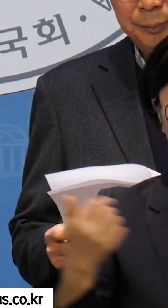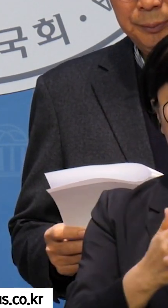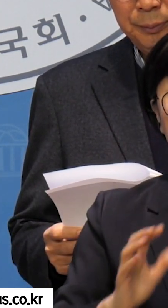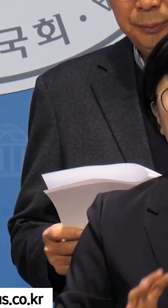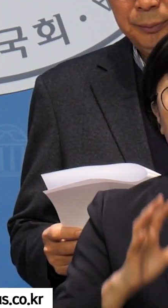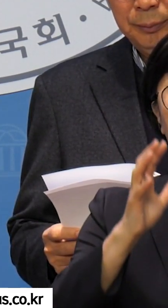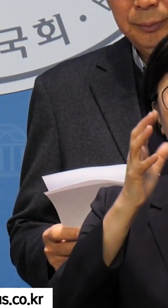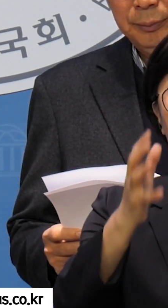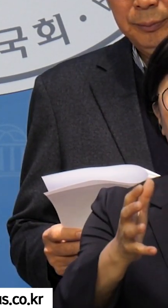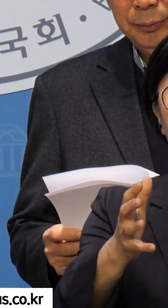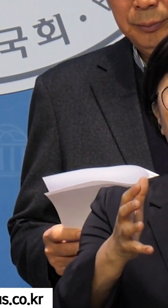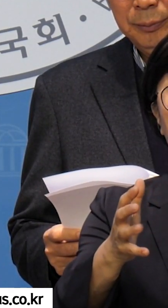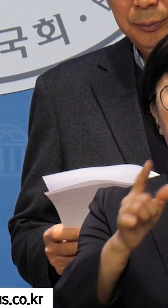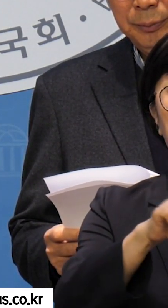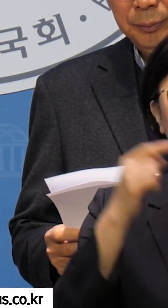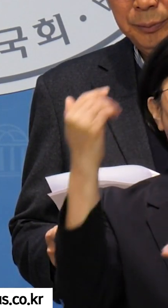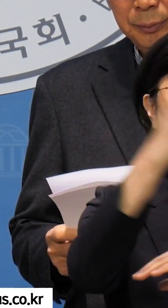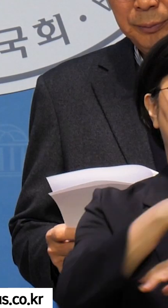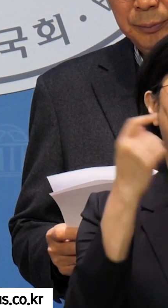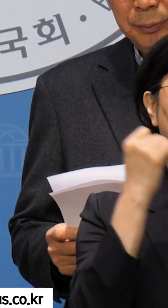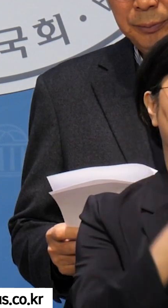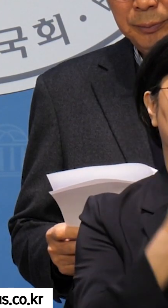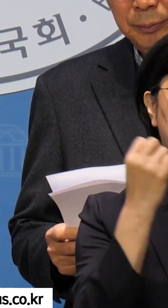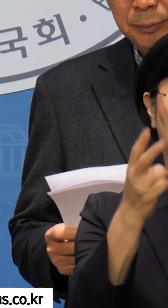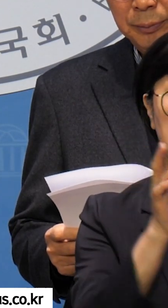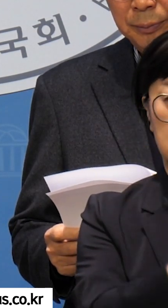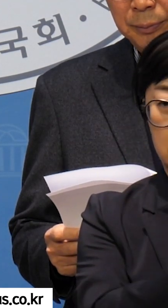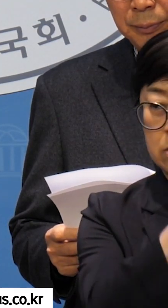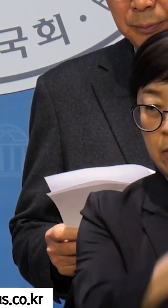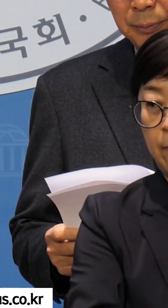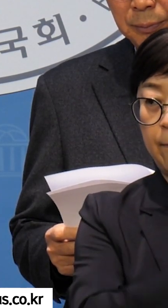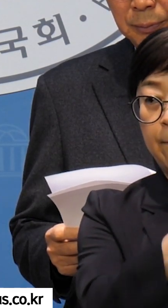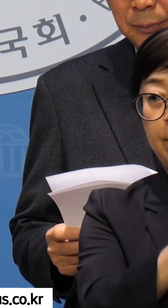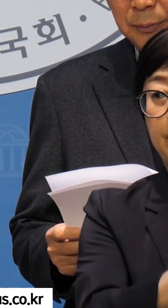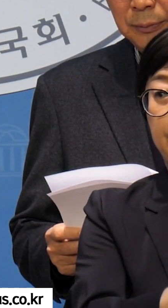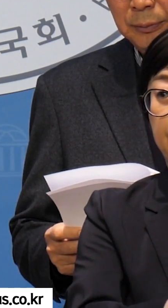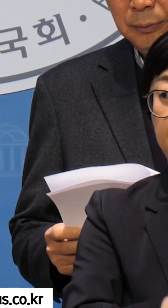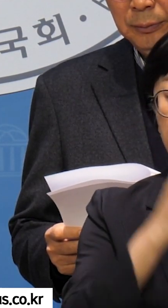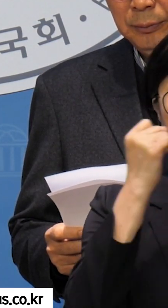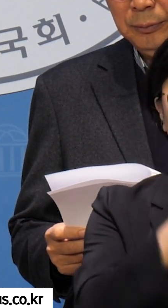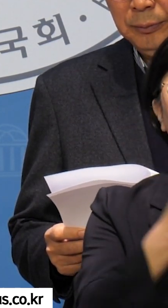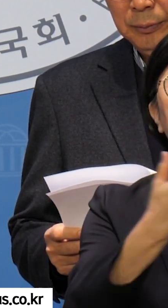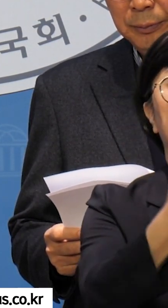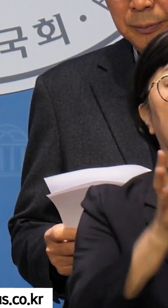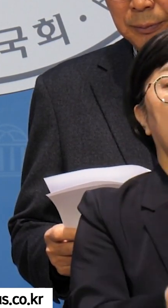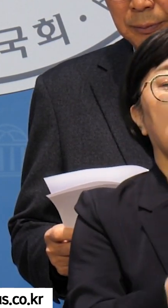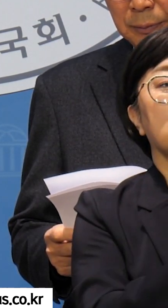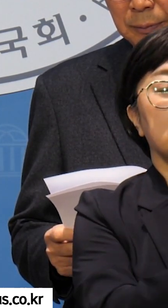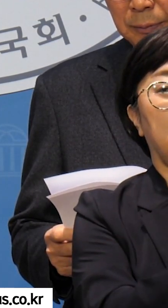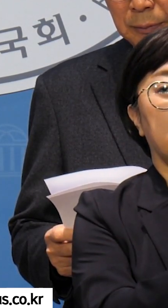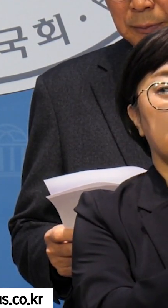톱 전략연구단지 지원사업 연구단 지원사업,